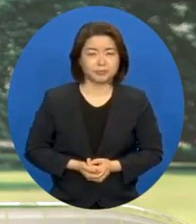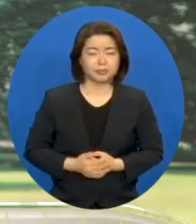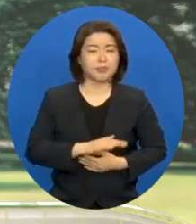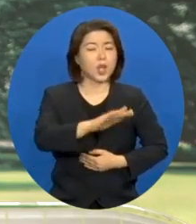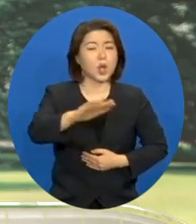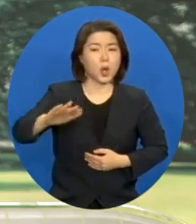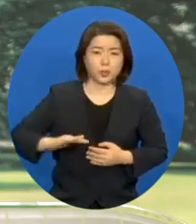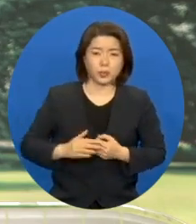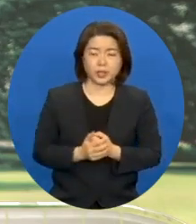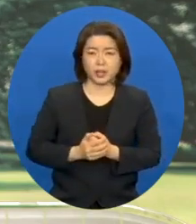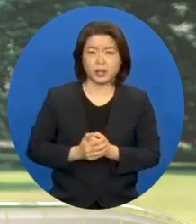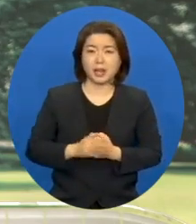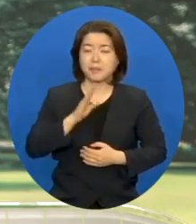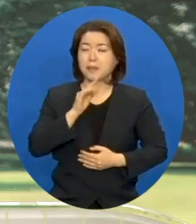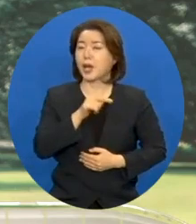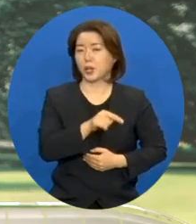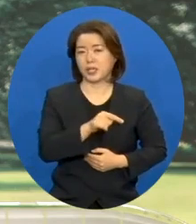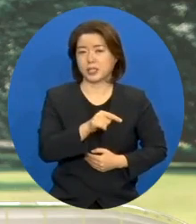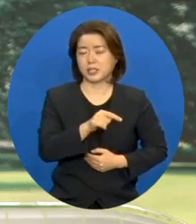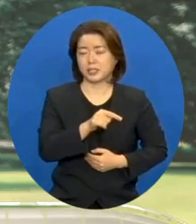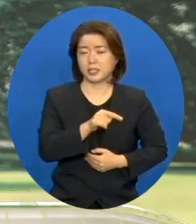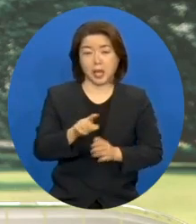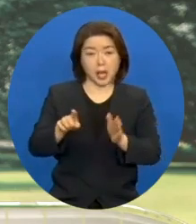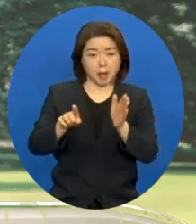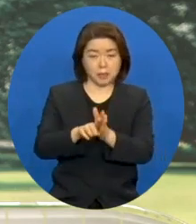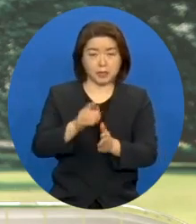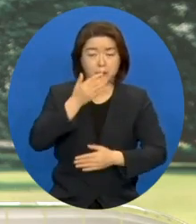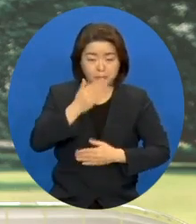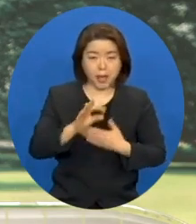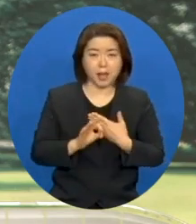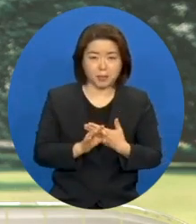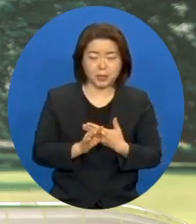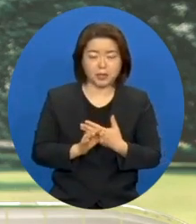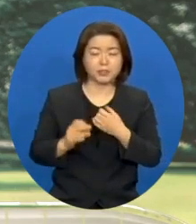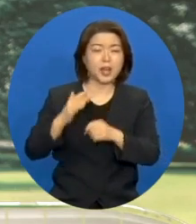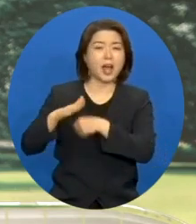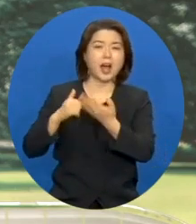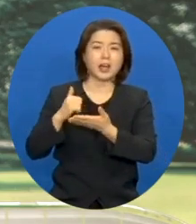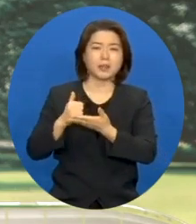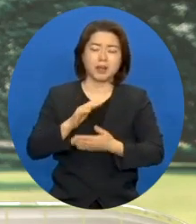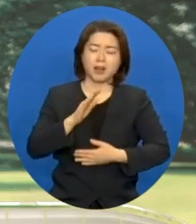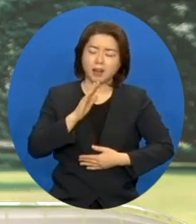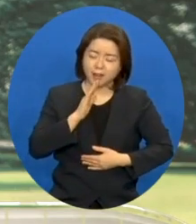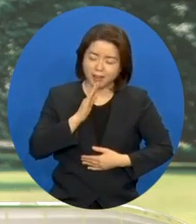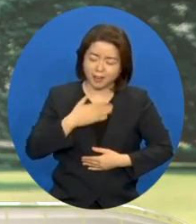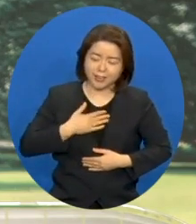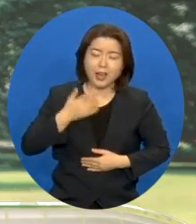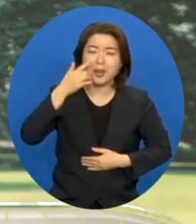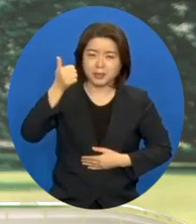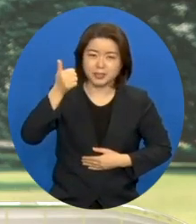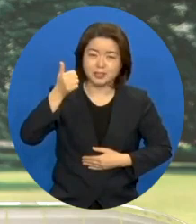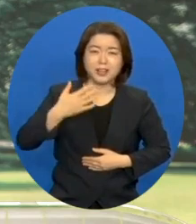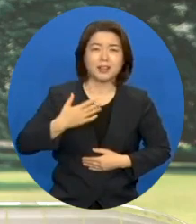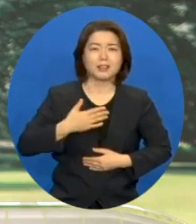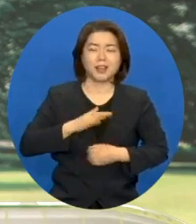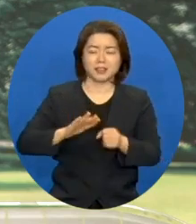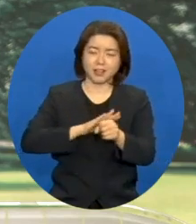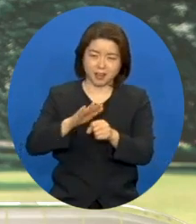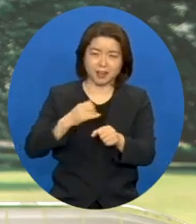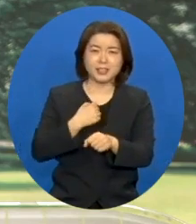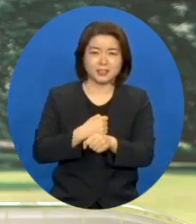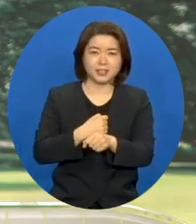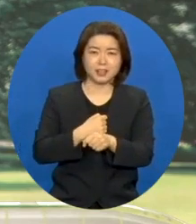우리가 바로 이 점이 믿어지게 될 때 하나님이 정말 내 아버지시고 나를